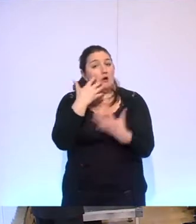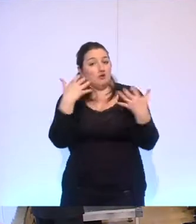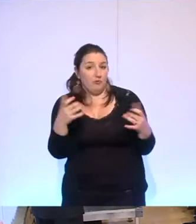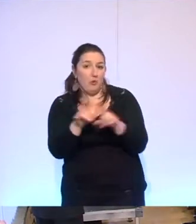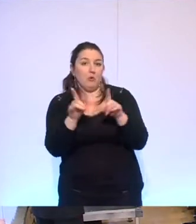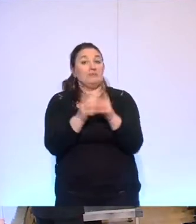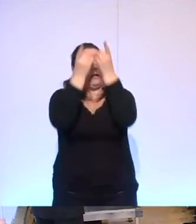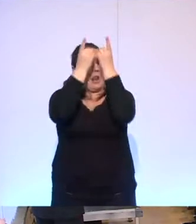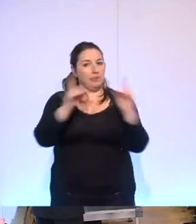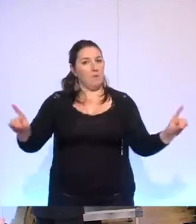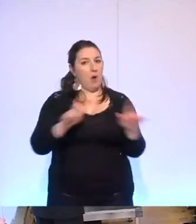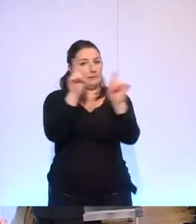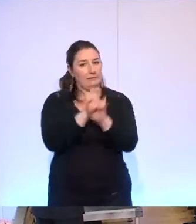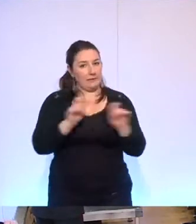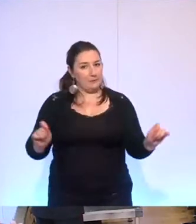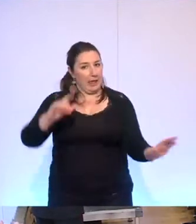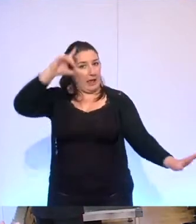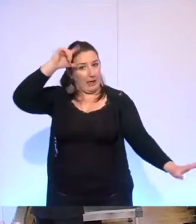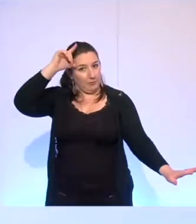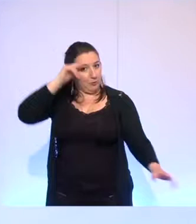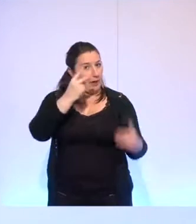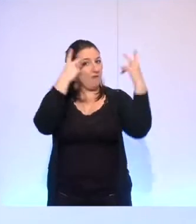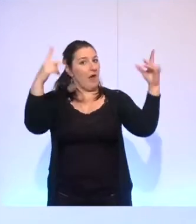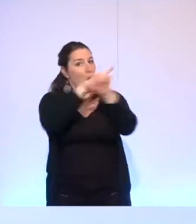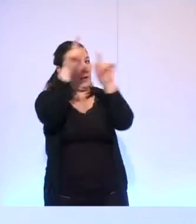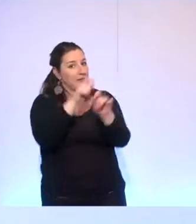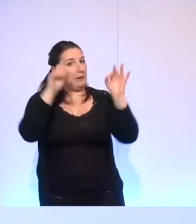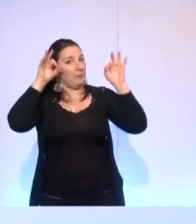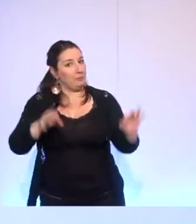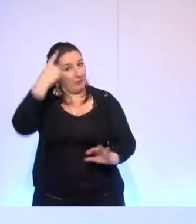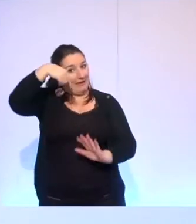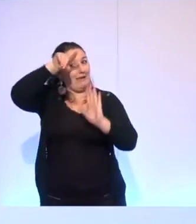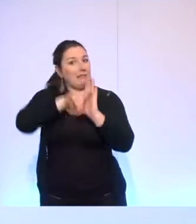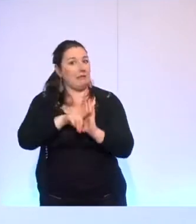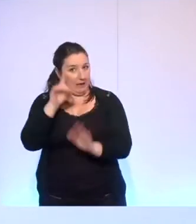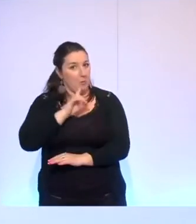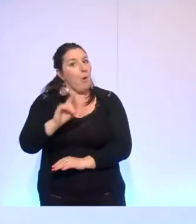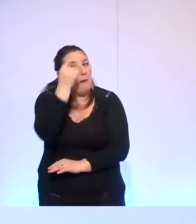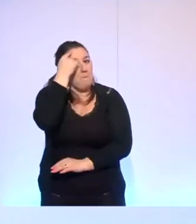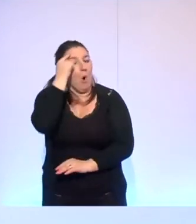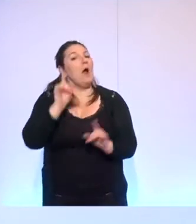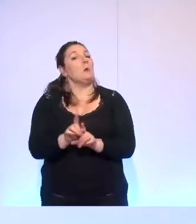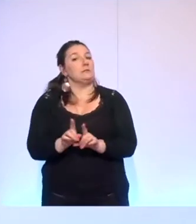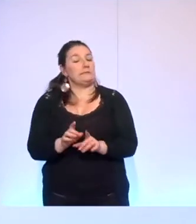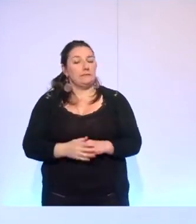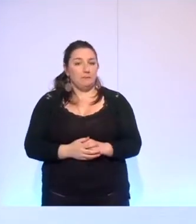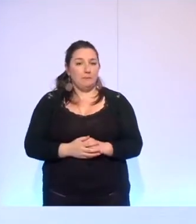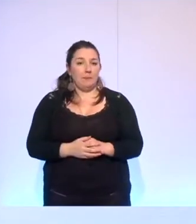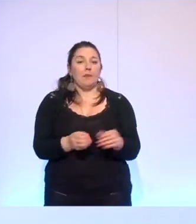cadre démocratique, républicain, respectueux de certaines valeurs éthiques, voire morales. Et